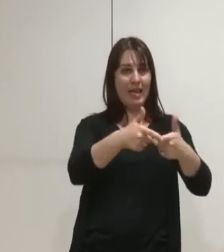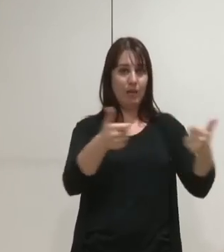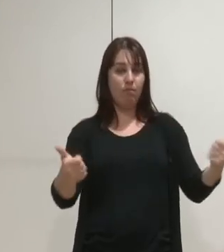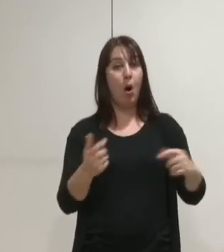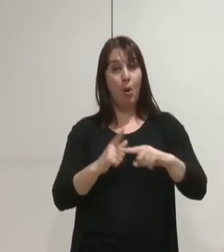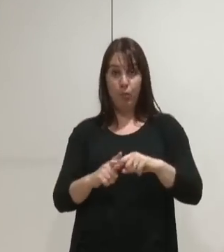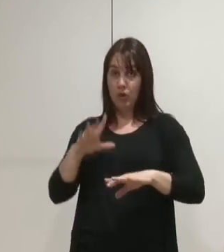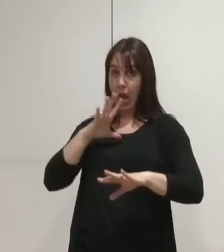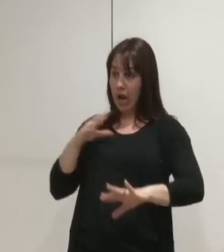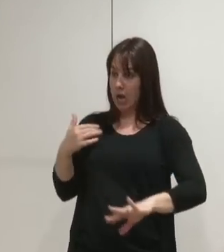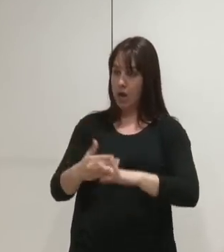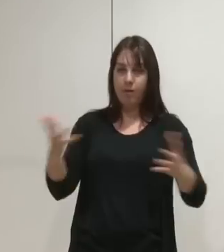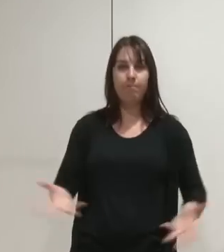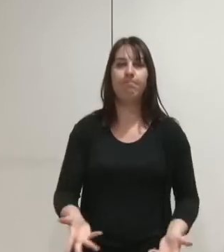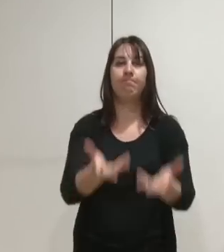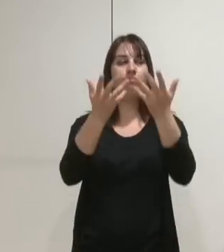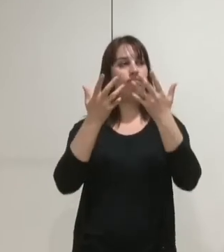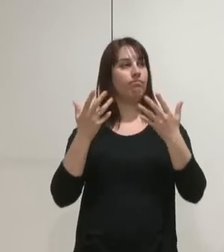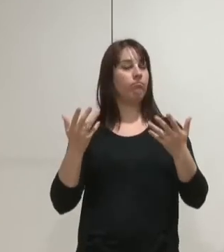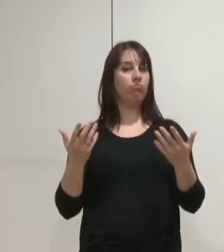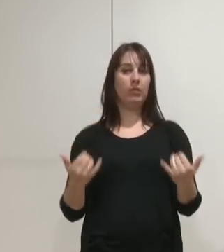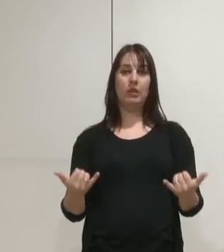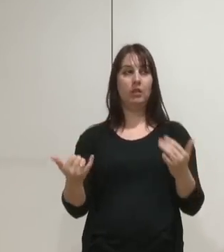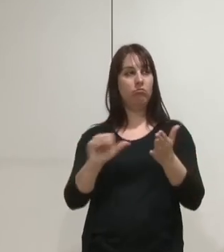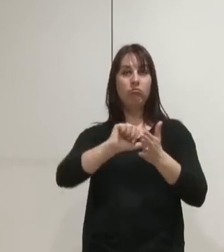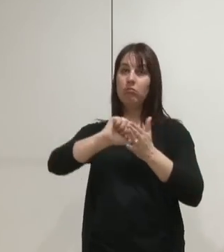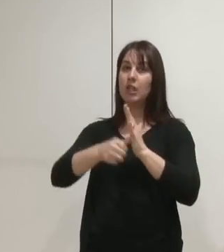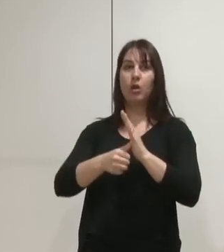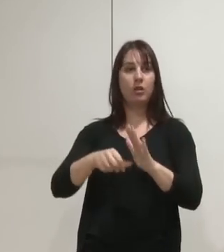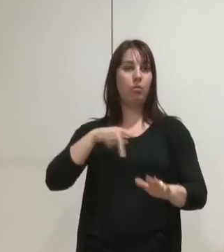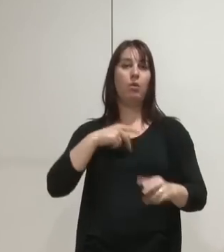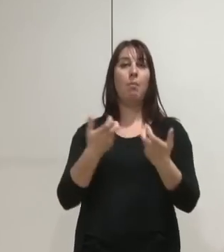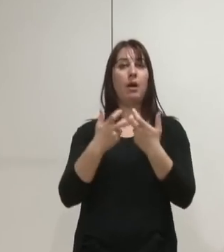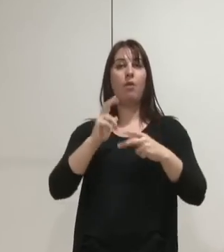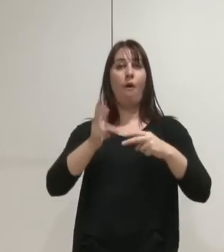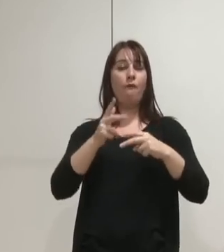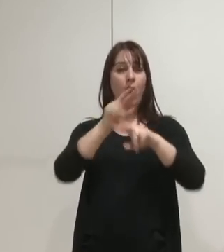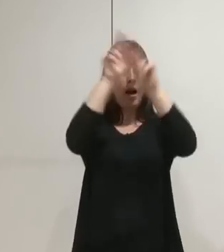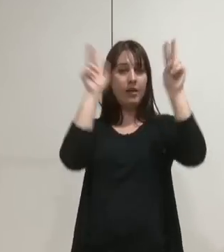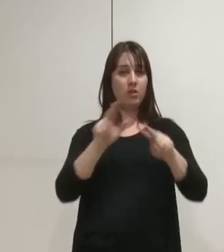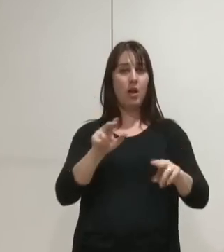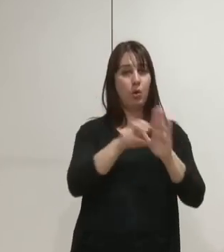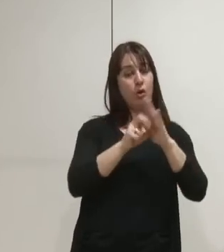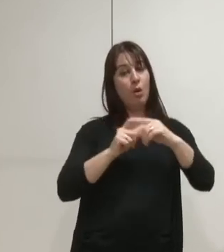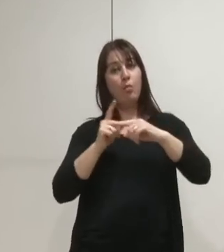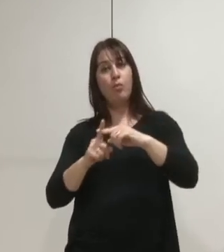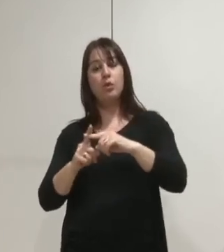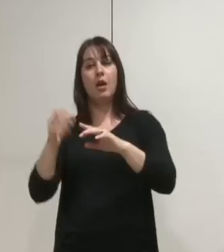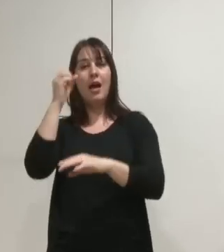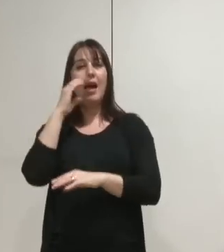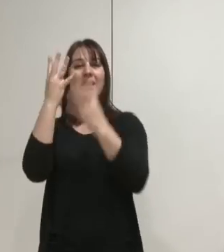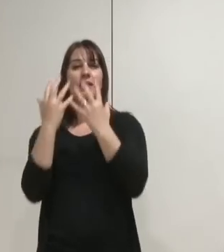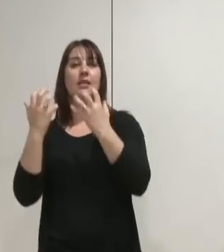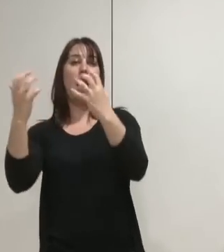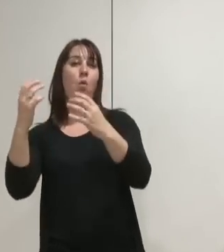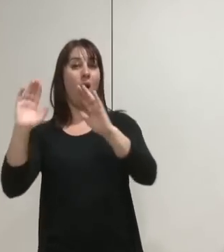des événements locaux qui font notre identité comme la Foire Internationale de Grenoble et le salon de la montagne pourront être prévu